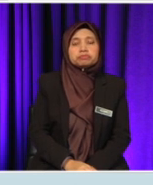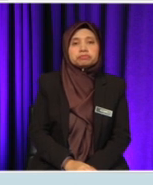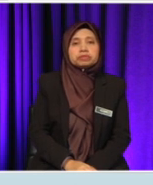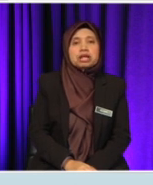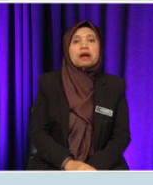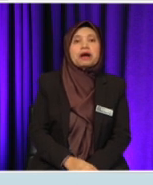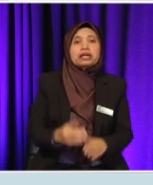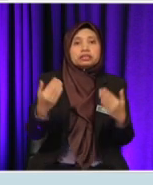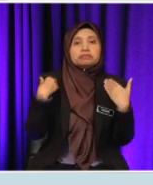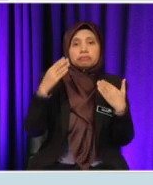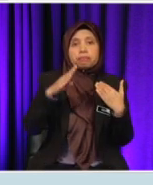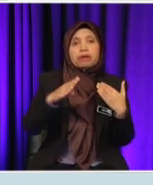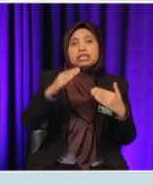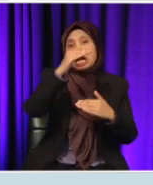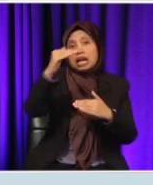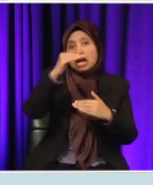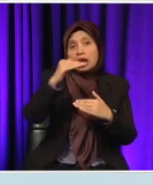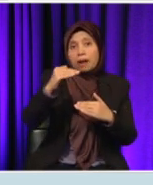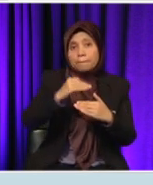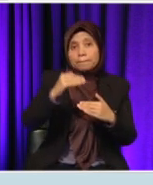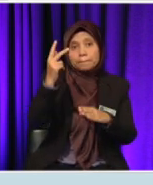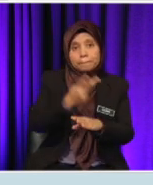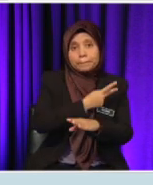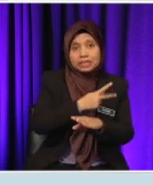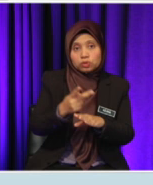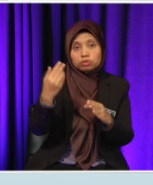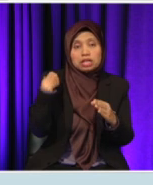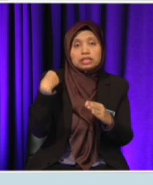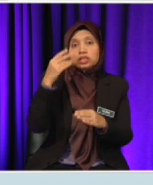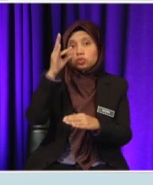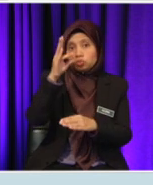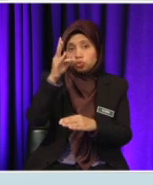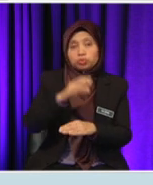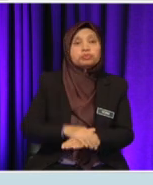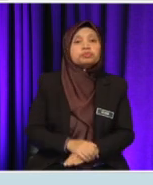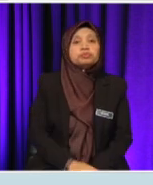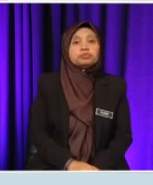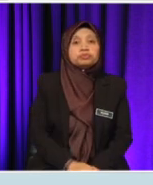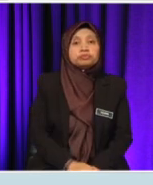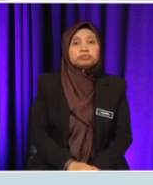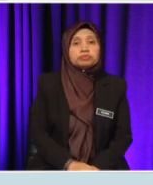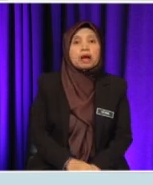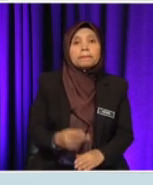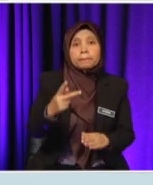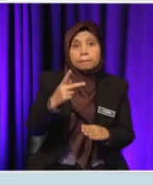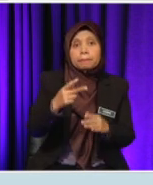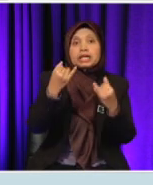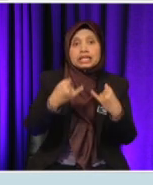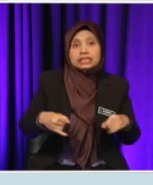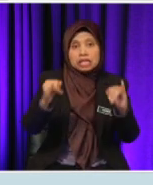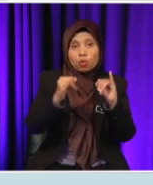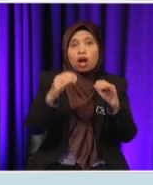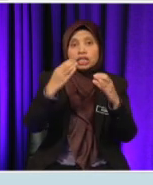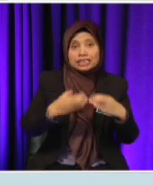keempat dan kita ada satu dua tiga empat lima enam tujuh peristiwa cerpen